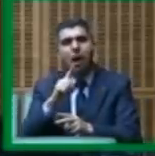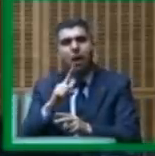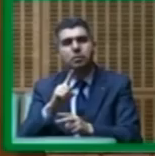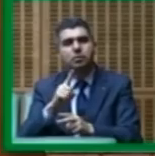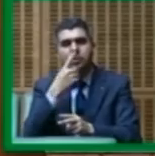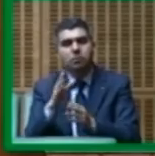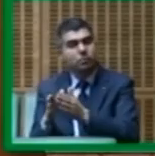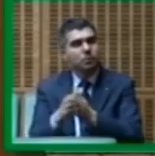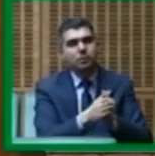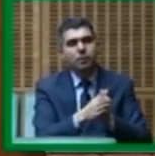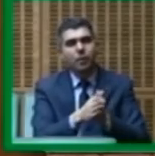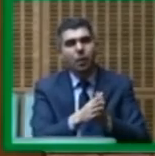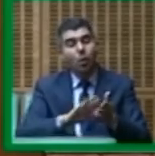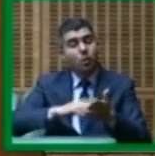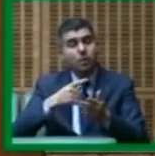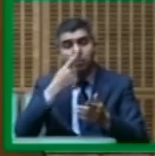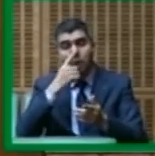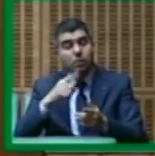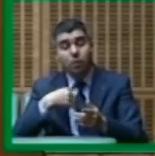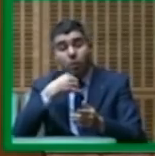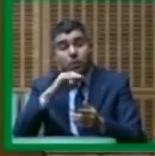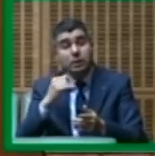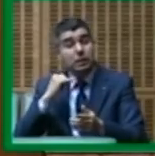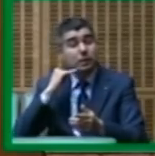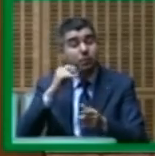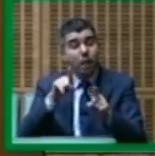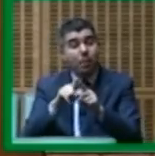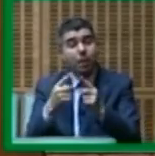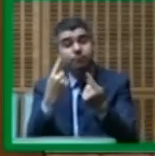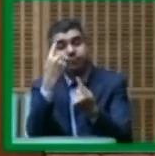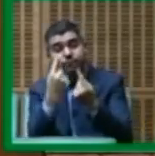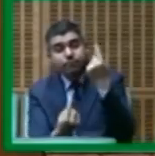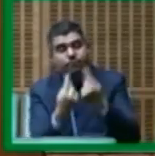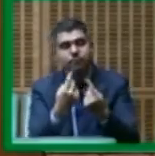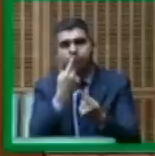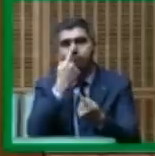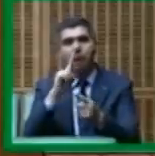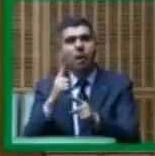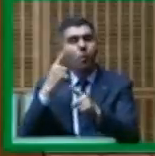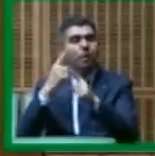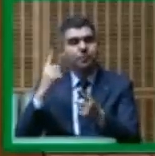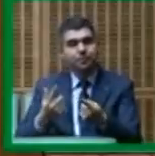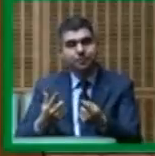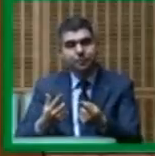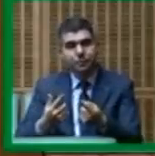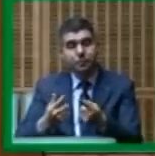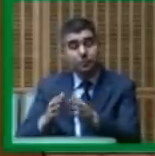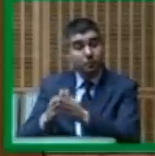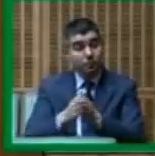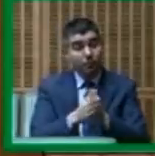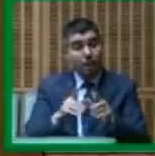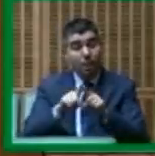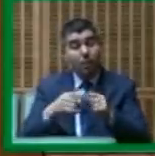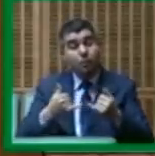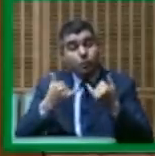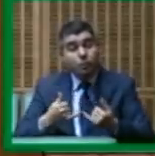كتبقى يعني في المازق تو باتوج، تطلع تتهبط تطلع. لا دابا يمكن لكم تقولوا الى بغى الله سبحانه وتعالى